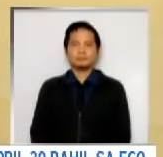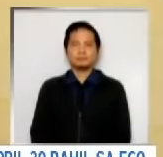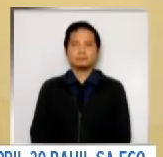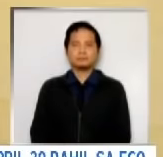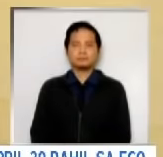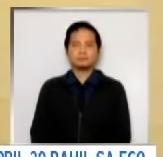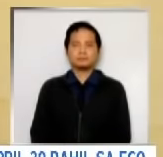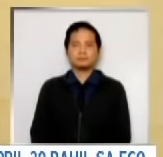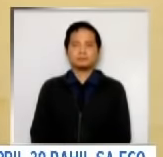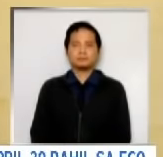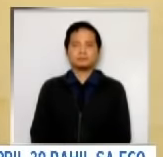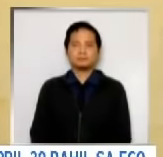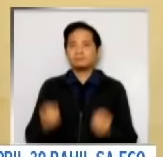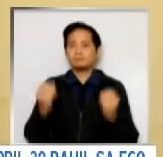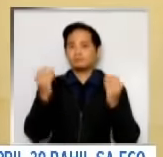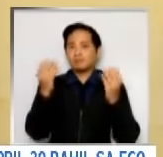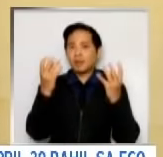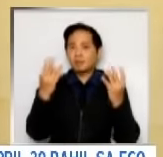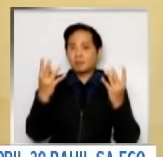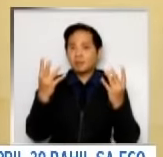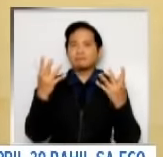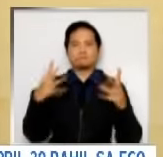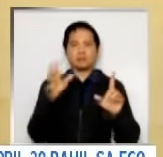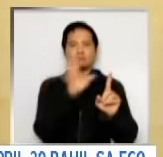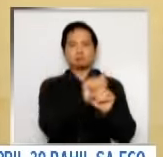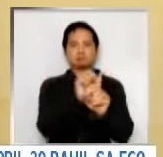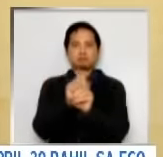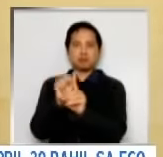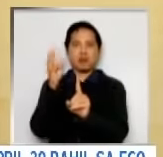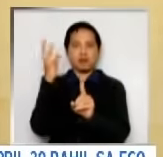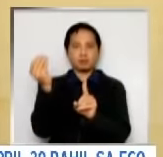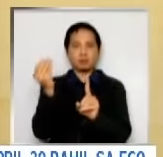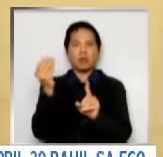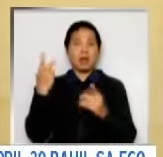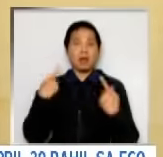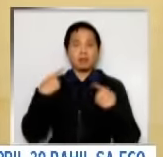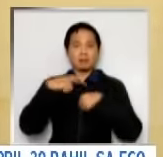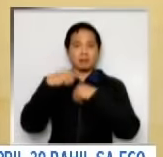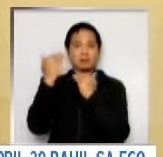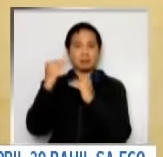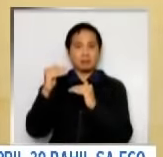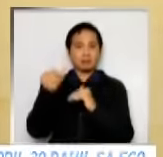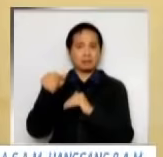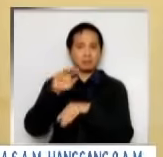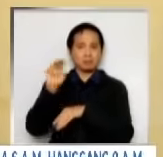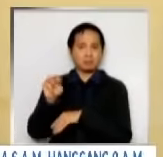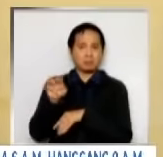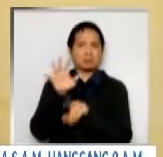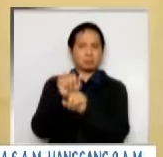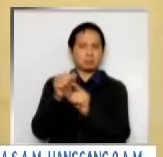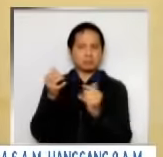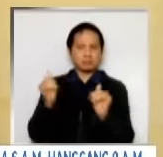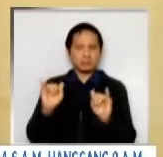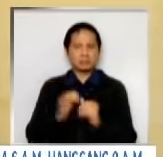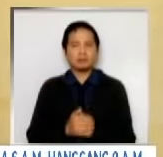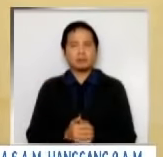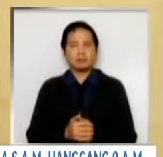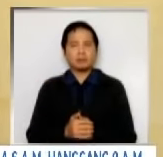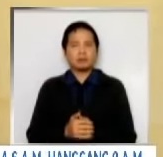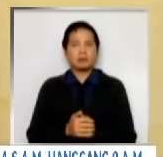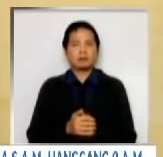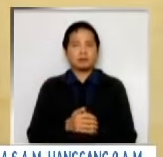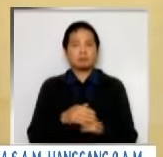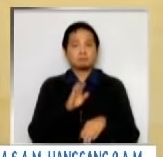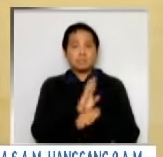Marami pa rin po ang nahuling nasa labas kahit curfew na sa Maynila. Sa Divisoria naman, umaaray ang mga nagtitinda dahil sa epekto ng mas